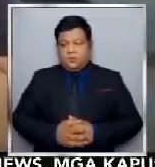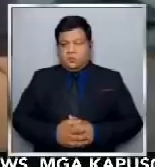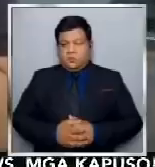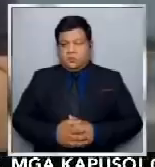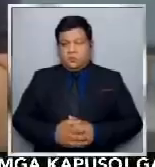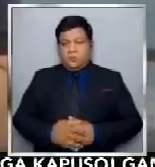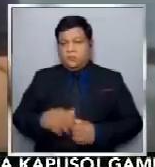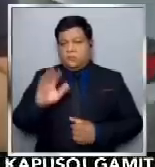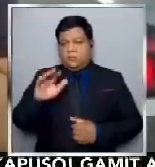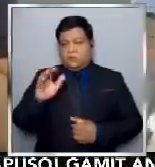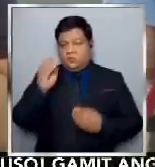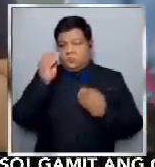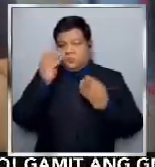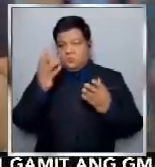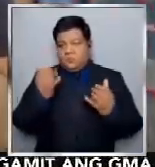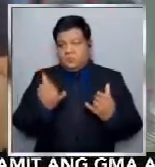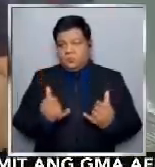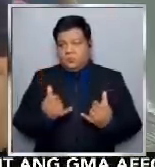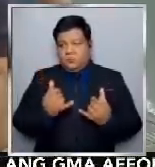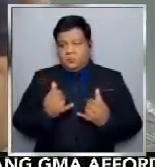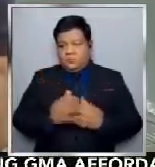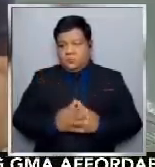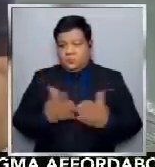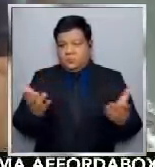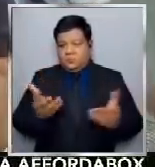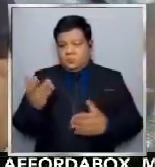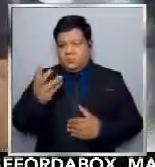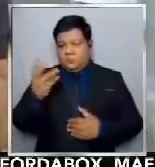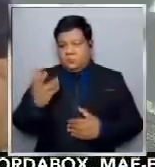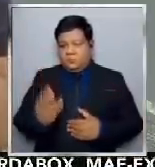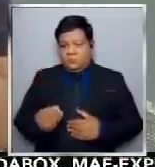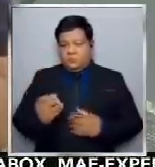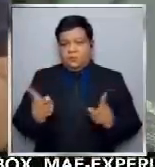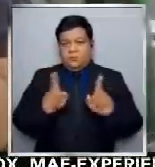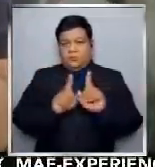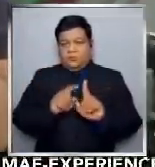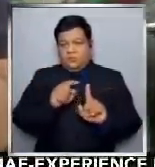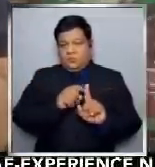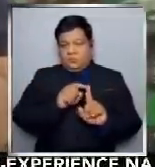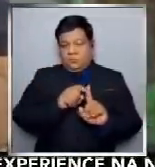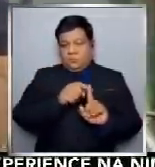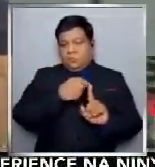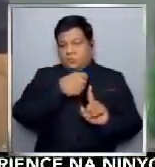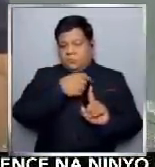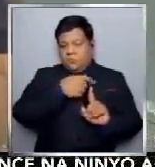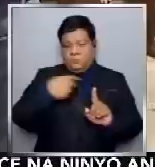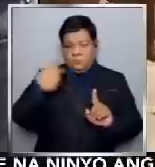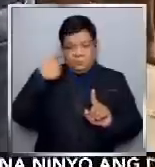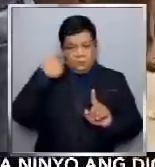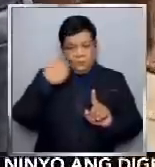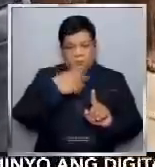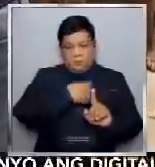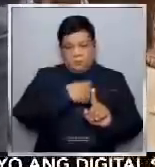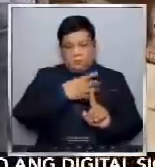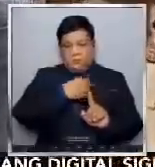At ayon sa dalawa, mas gaganda raw ang buhay ng mga Pilipino kapag sila ang iboboto.